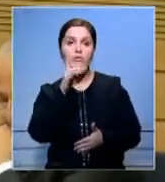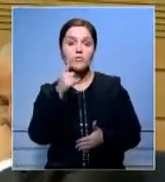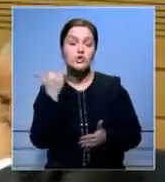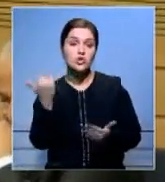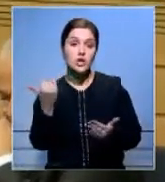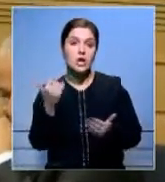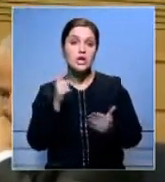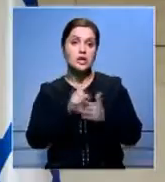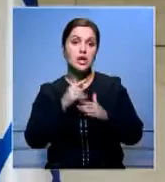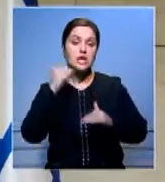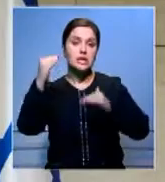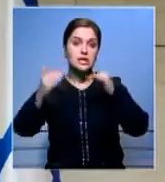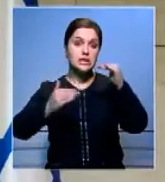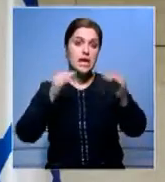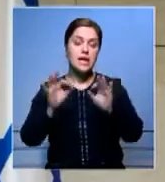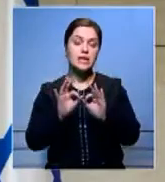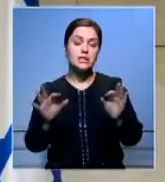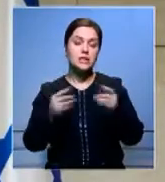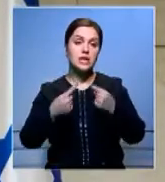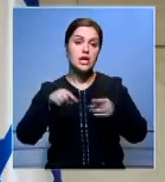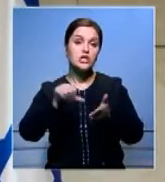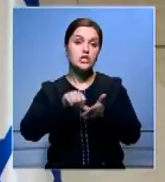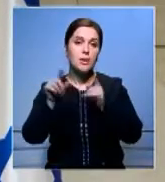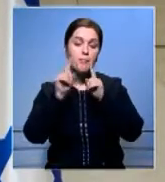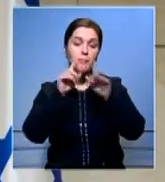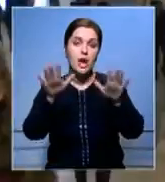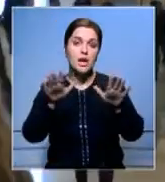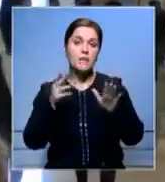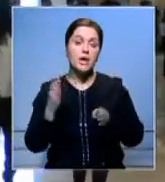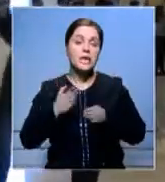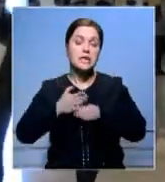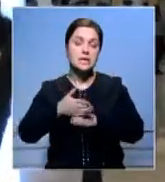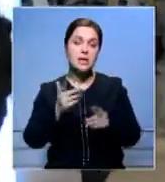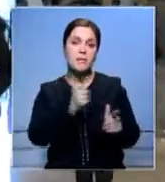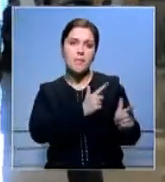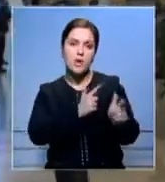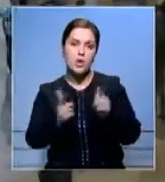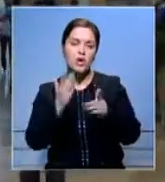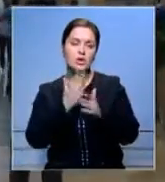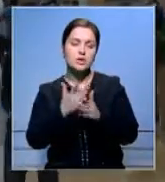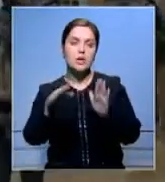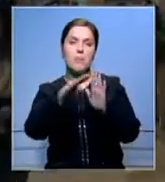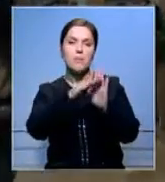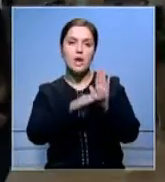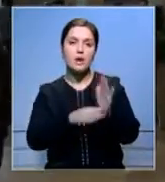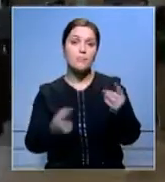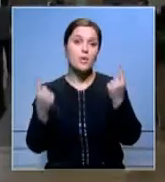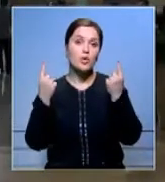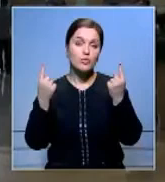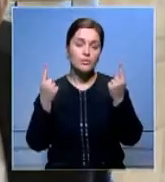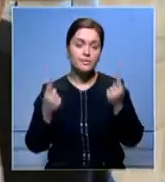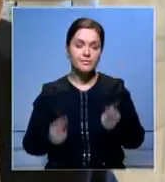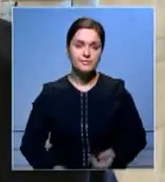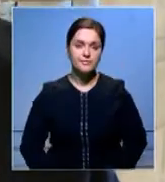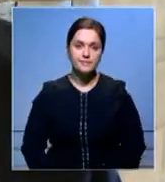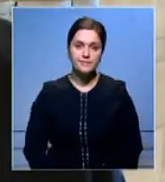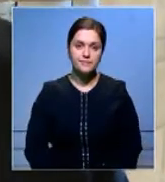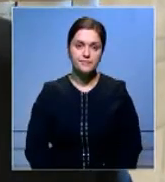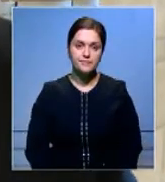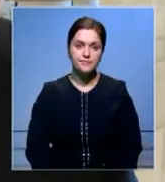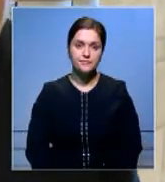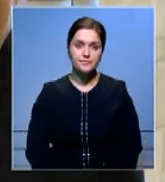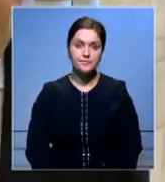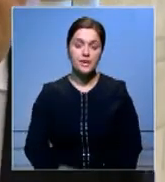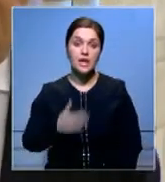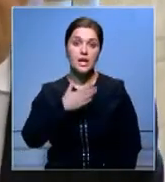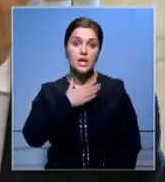Как говорят организаторы, члены парламента для гостей приготовили грандиозную программу беспрецедентного масштаба. К нам сегодня